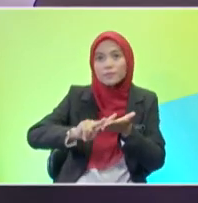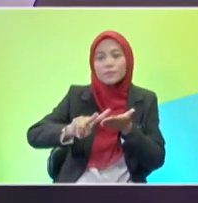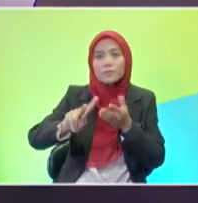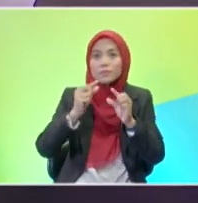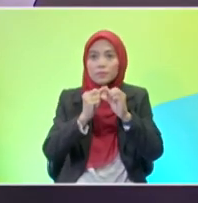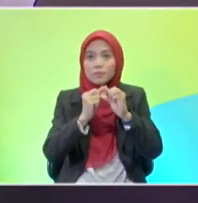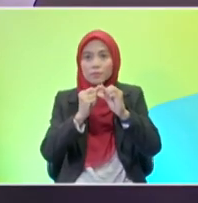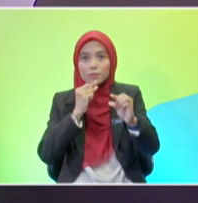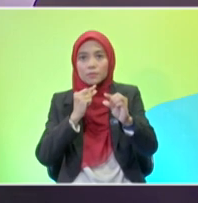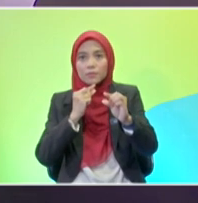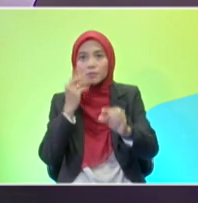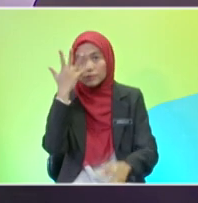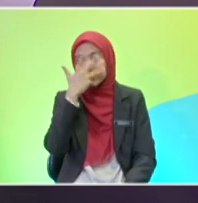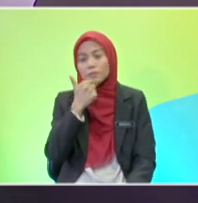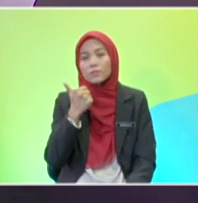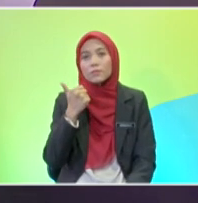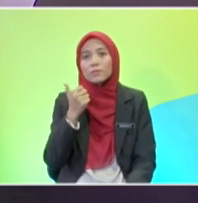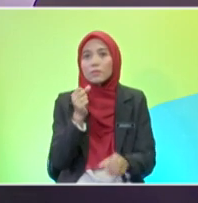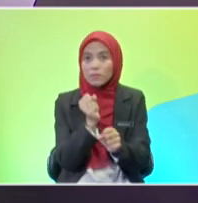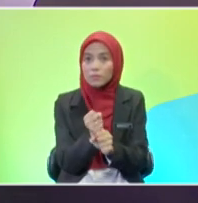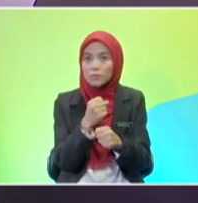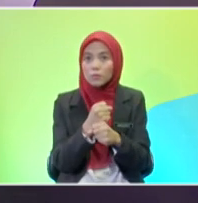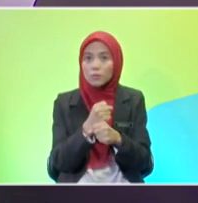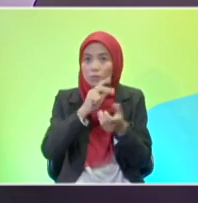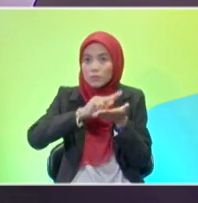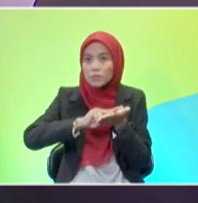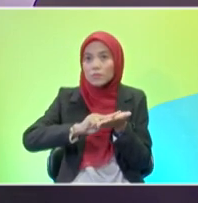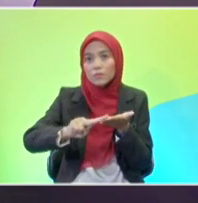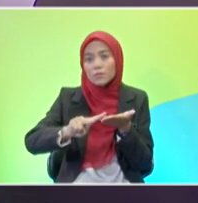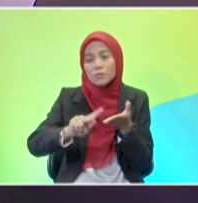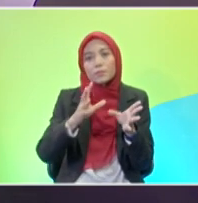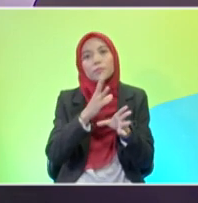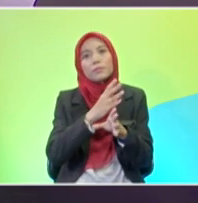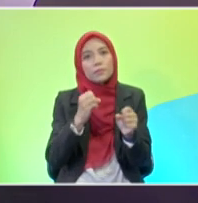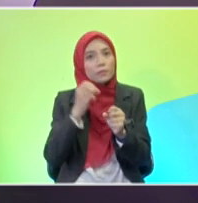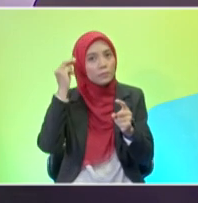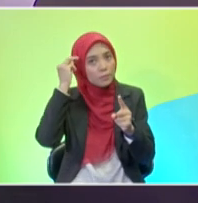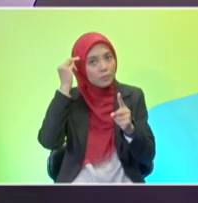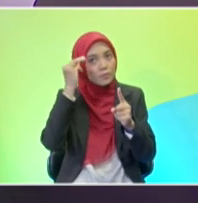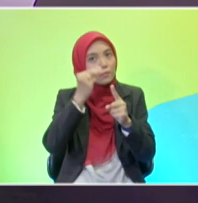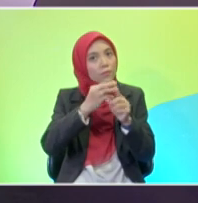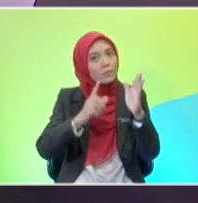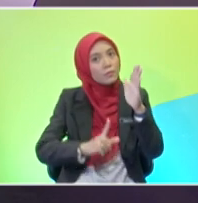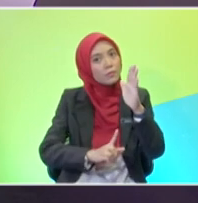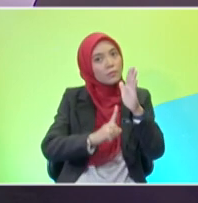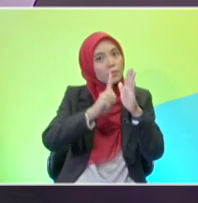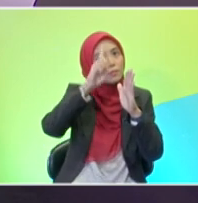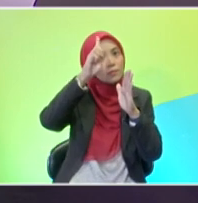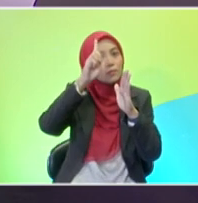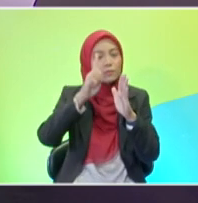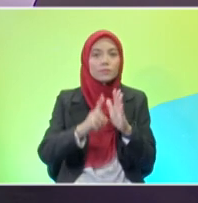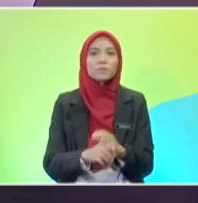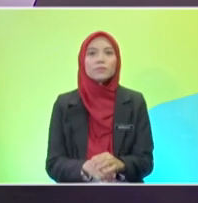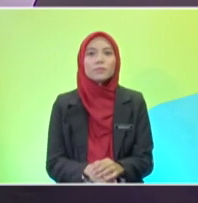kemas dan di boleh mengolah dengan baik maka tinggilah dia ini penting